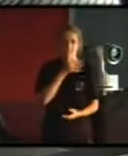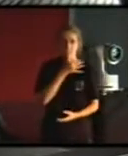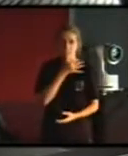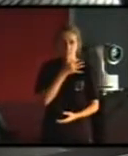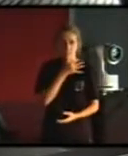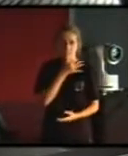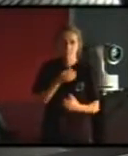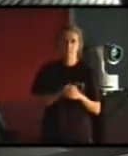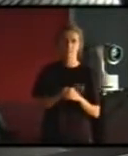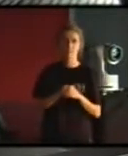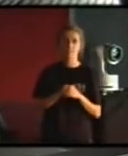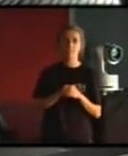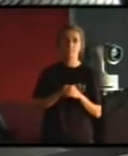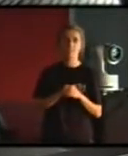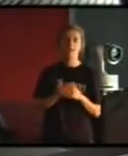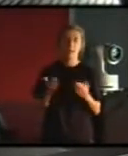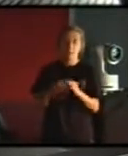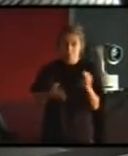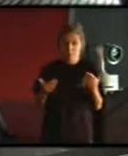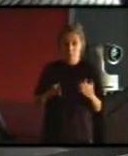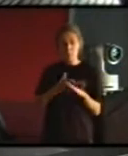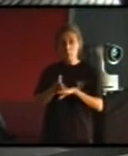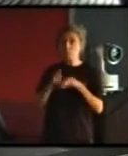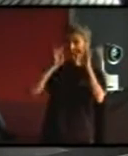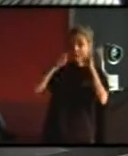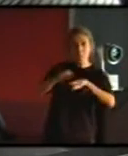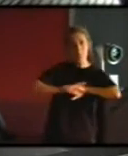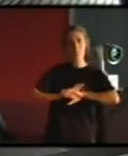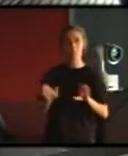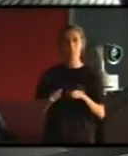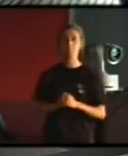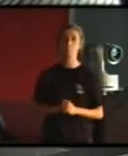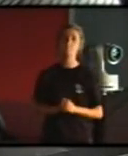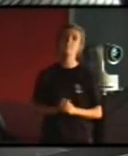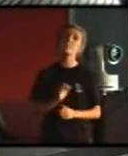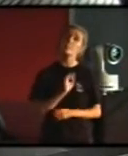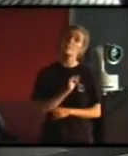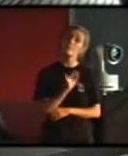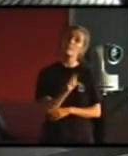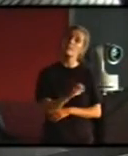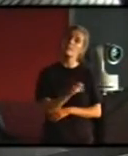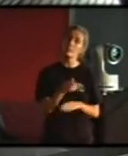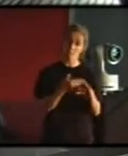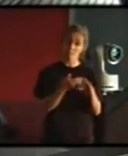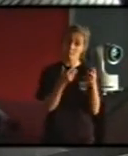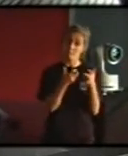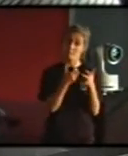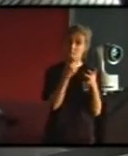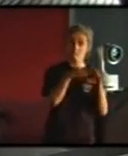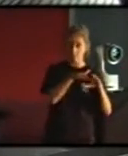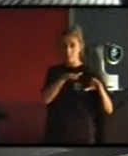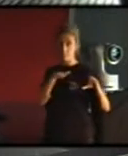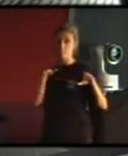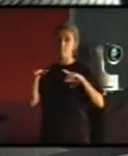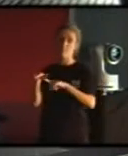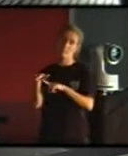on n'y pleure plus au Palais des Larmes. Bien sûr, c'est la question. On voulait mettre cet exemple à côté d'un exemple qui n'est pas du tout évidemment à